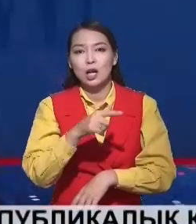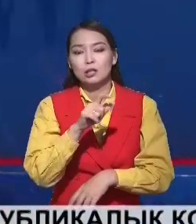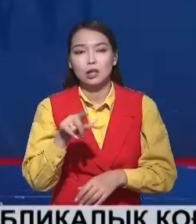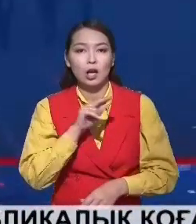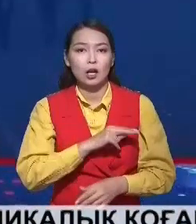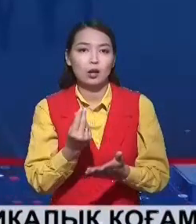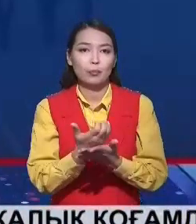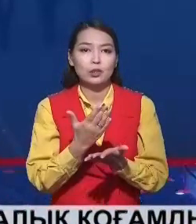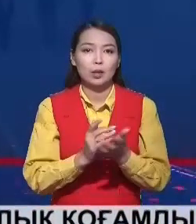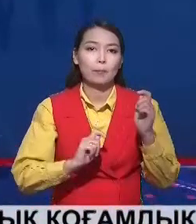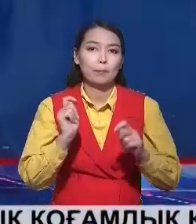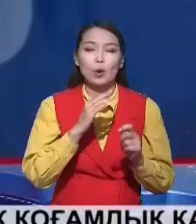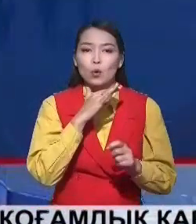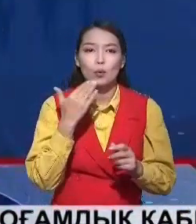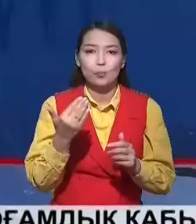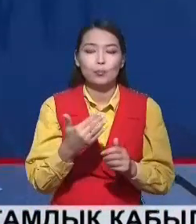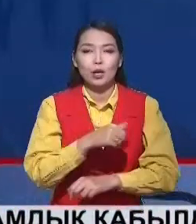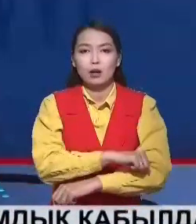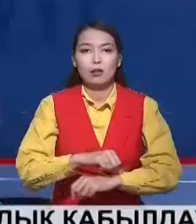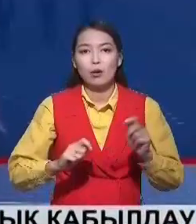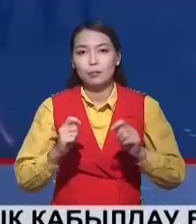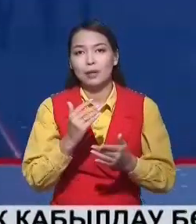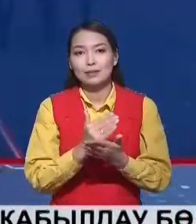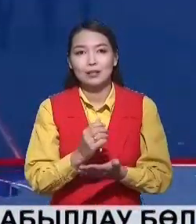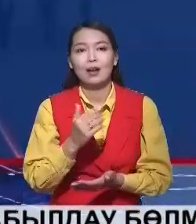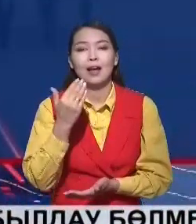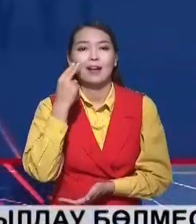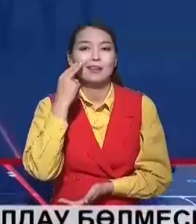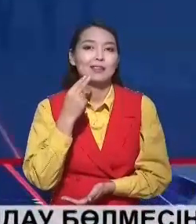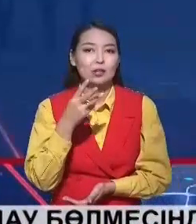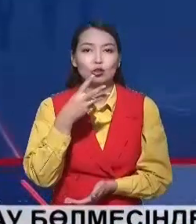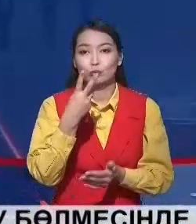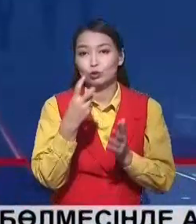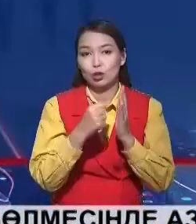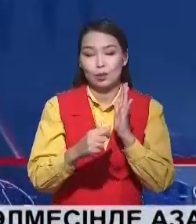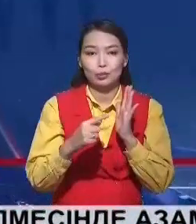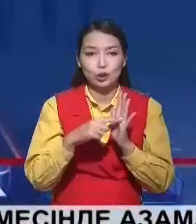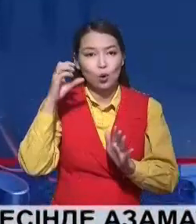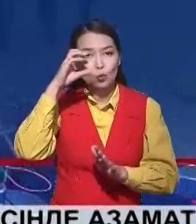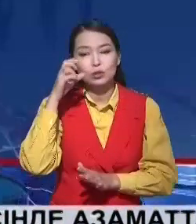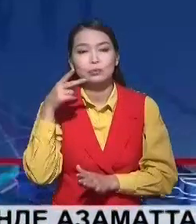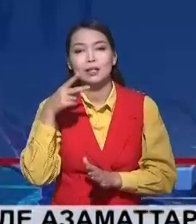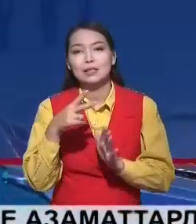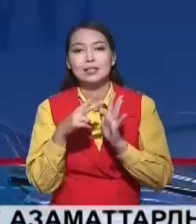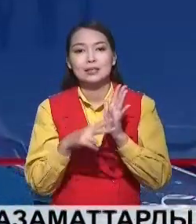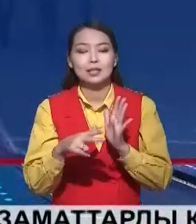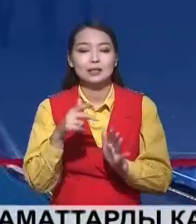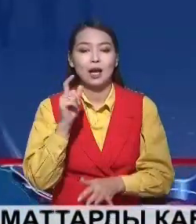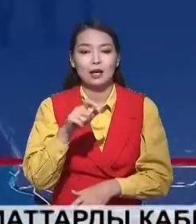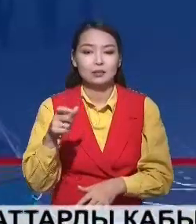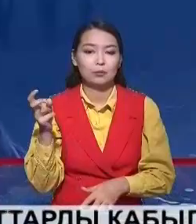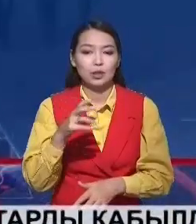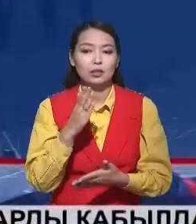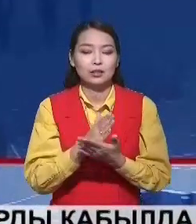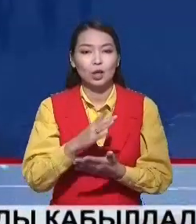жүр. Мигранттардың көбі негізінен көрші елдерден келеді. Мысалы, аспан асты елінен 3267 адам, Өзбекстаннан 2080 адам келген.